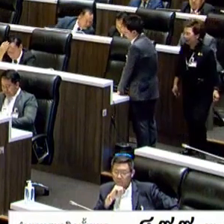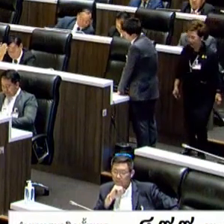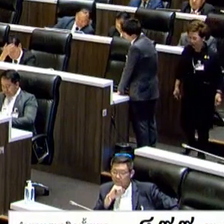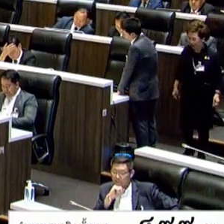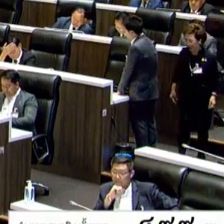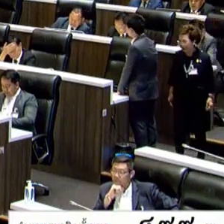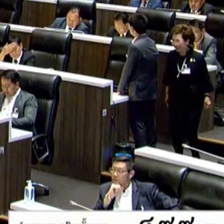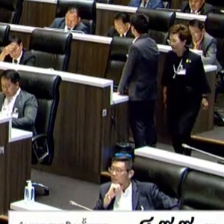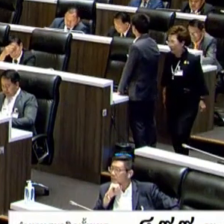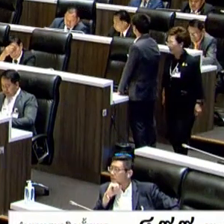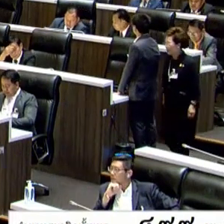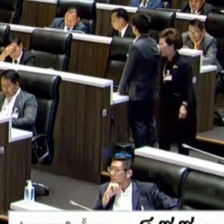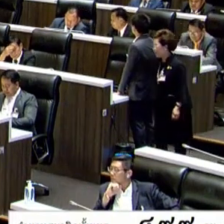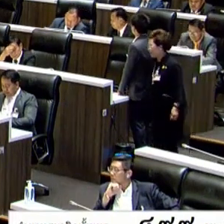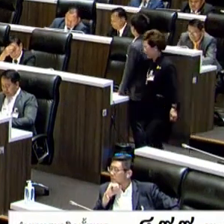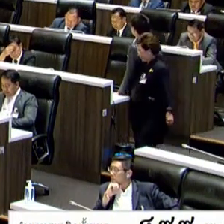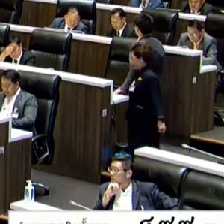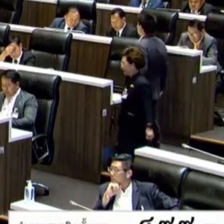ไม่กูไม่เ